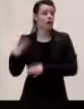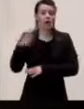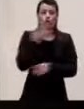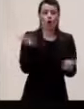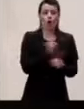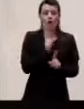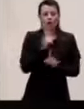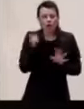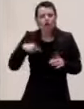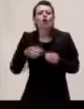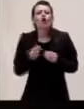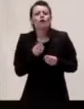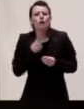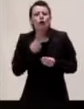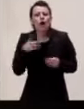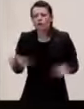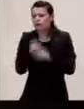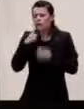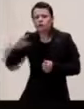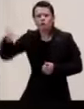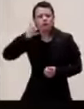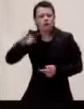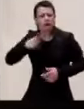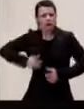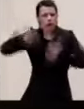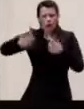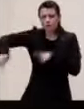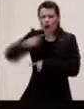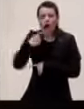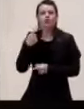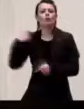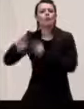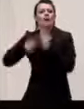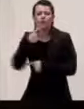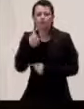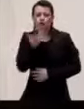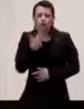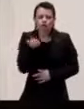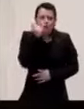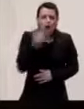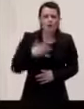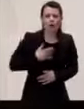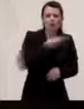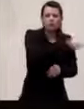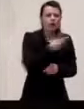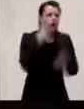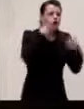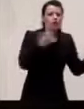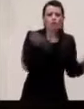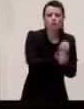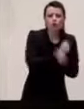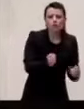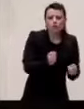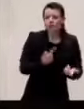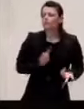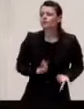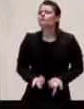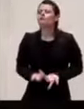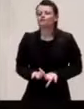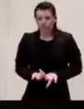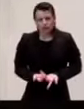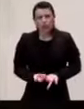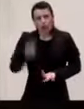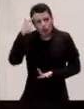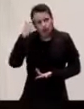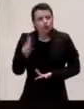telefonate arrabbiate dei parenti che mi dicevano: ma io c'ho dentro mia mamma e non posso andare a trovarla. Ma quella era la misura che ha